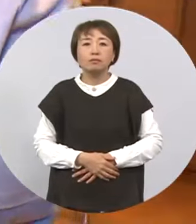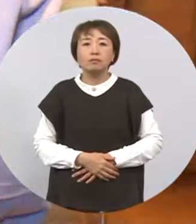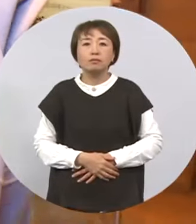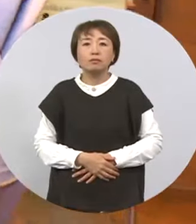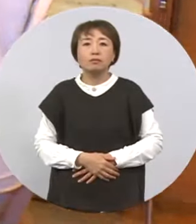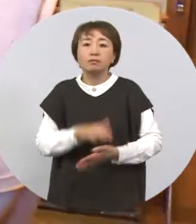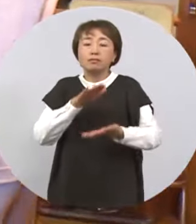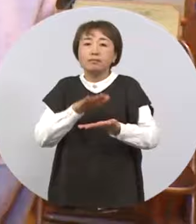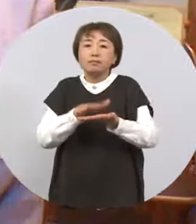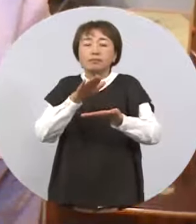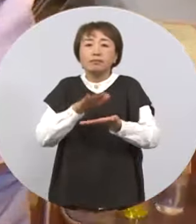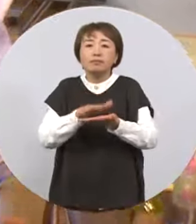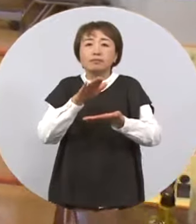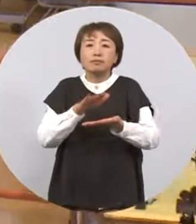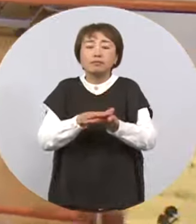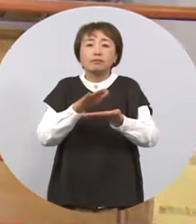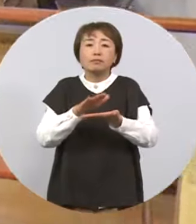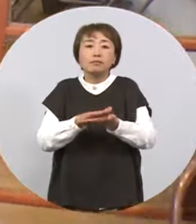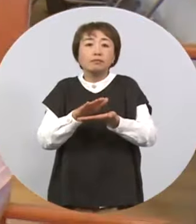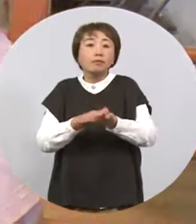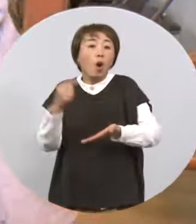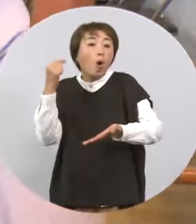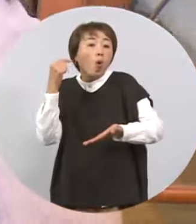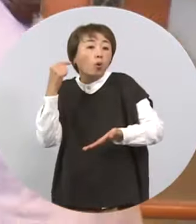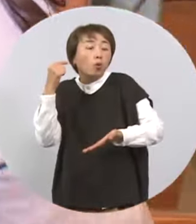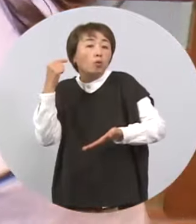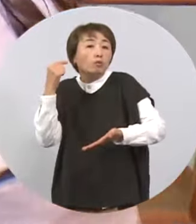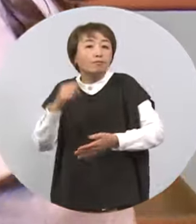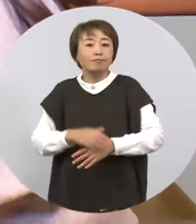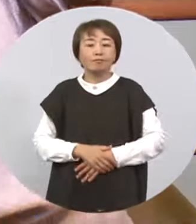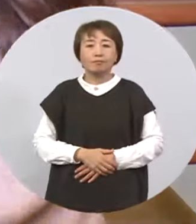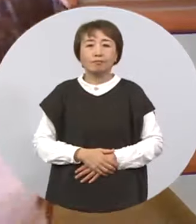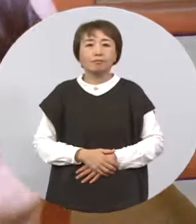なんだかリズミカルな音が聞こえてきましたよ。